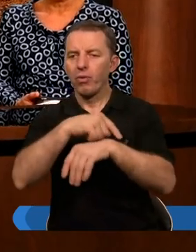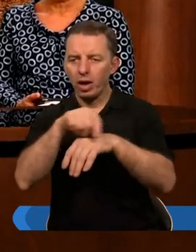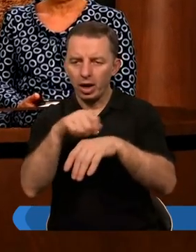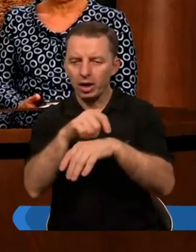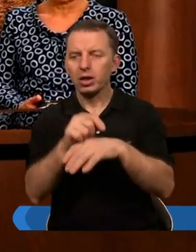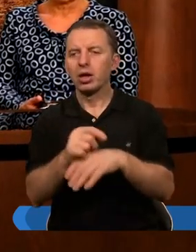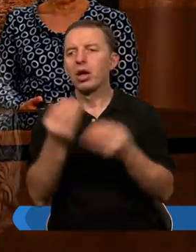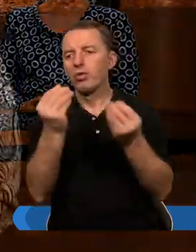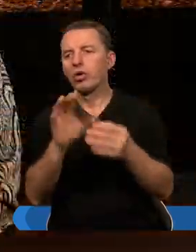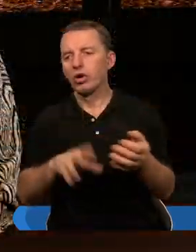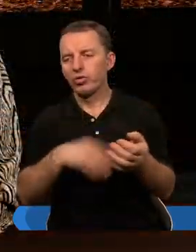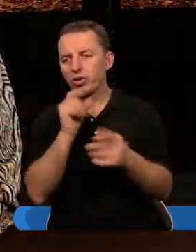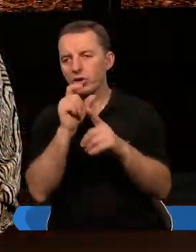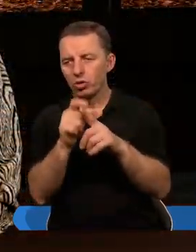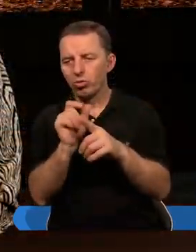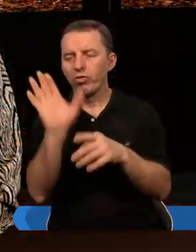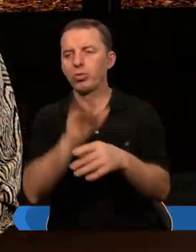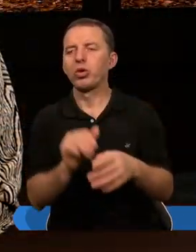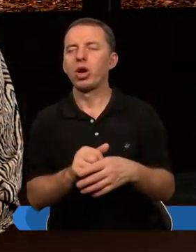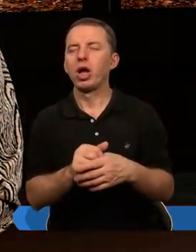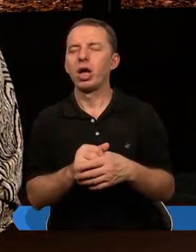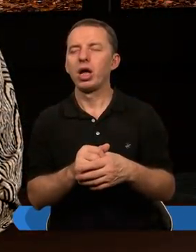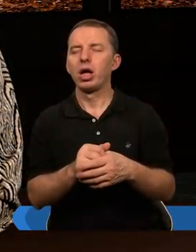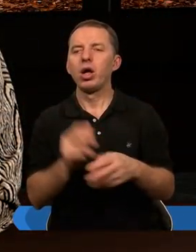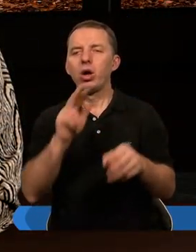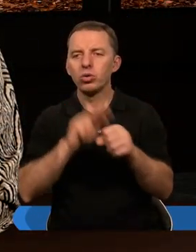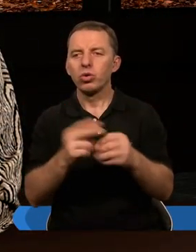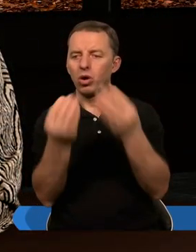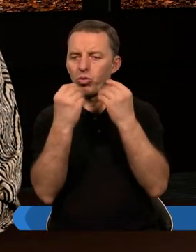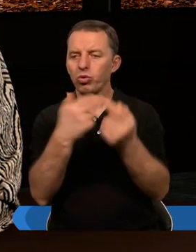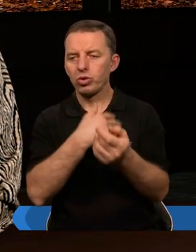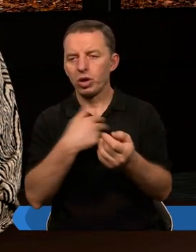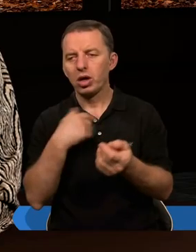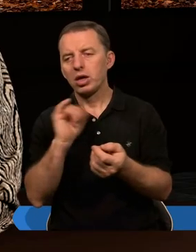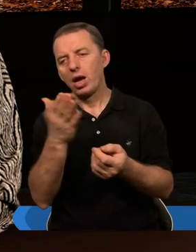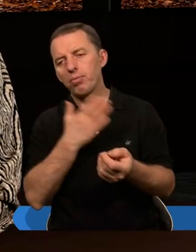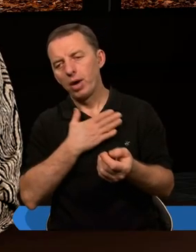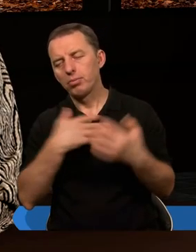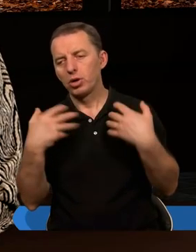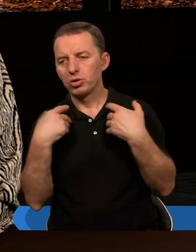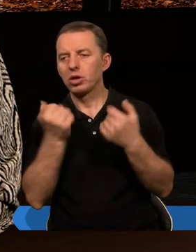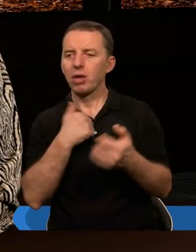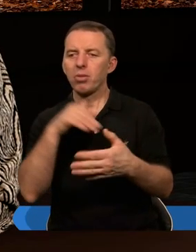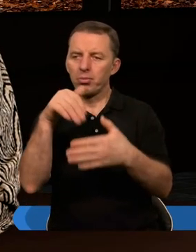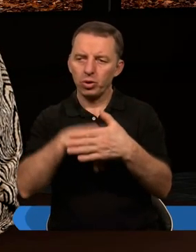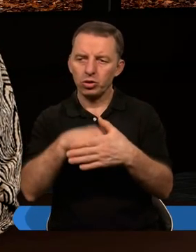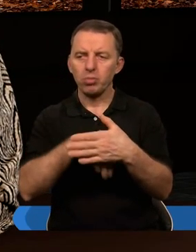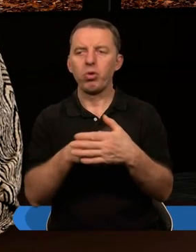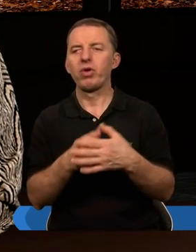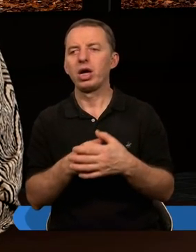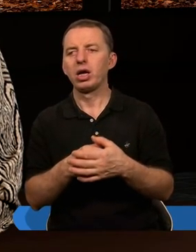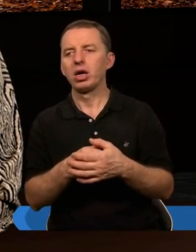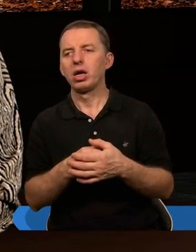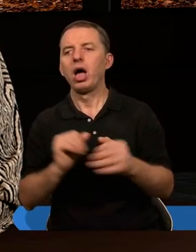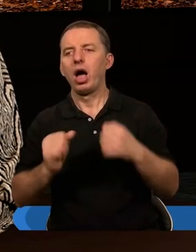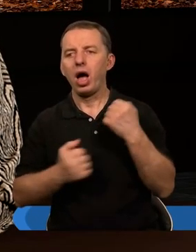lekcje, za Twoje święte Słowo Boże, które uczy nas, jak mamy żyć, jak mamy postępować,